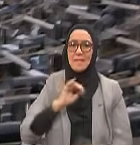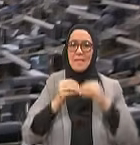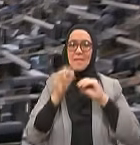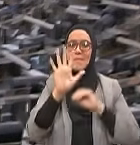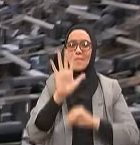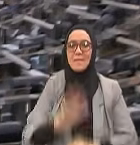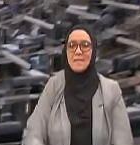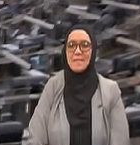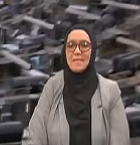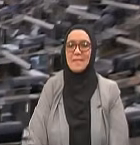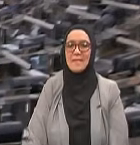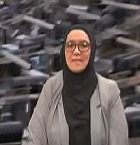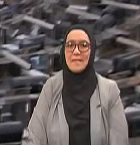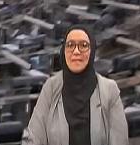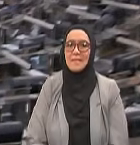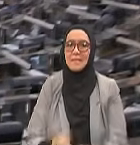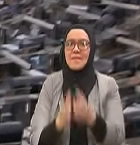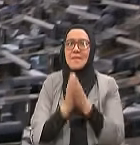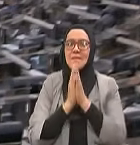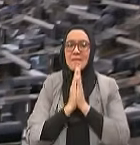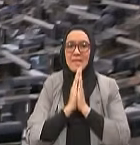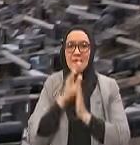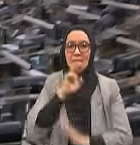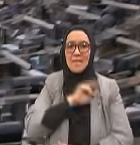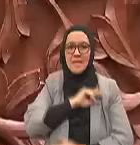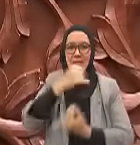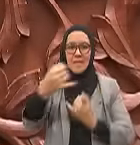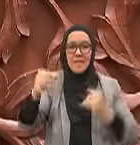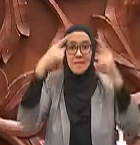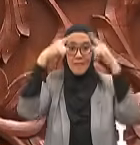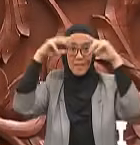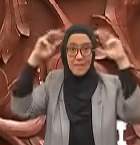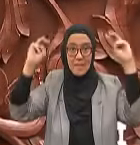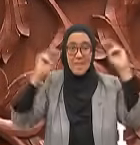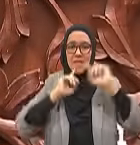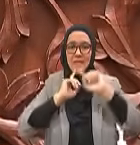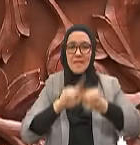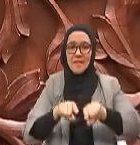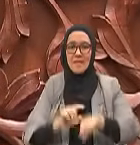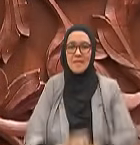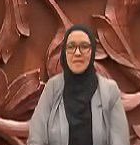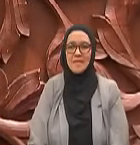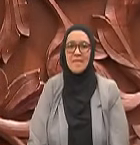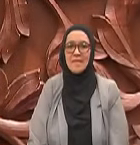m menteri di jabatan menteri untuk menjawabnya